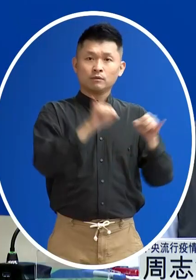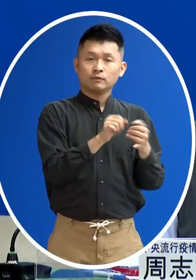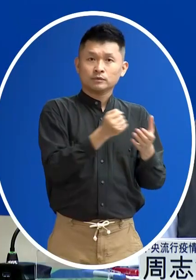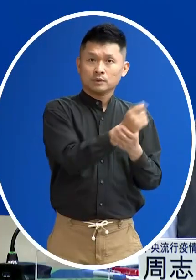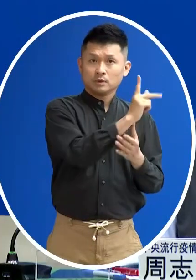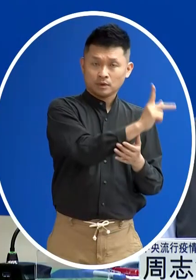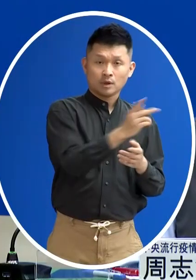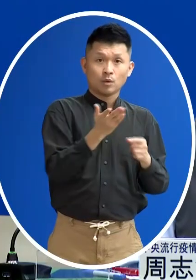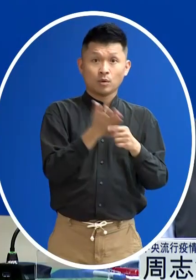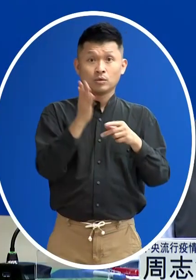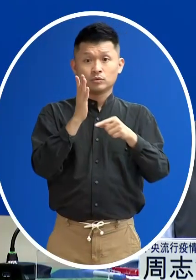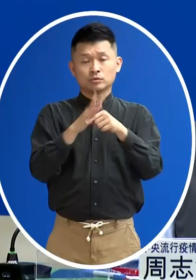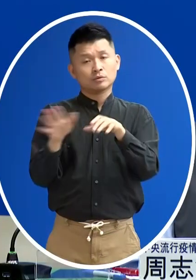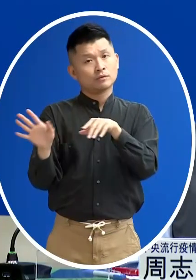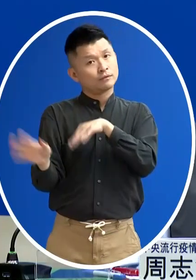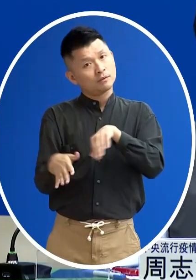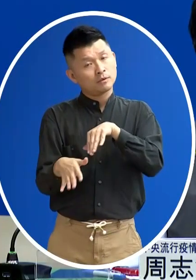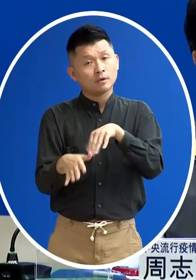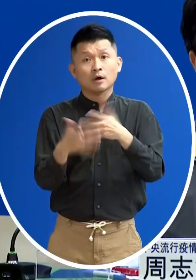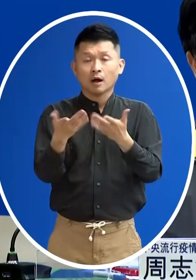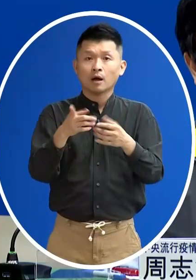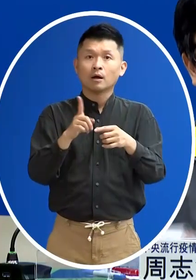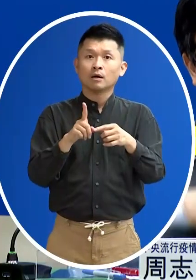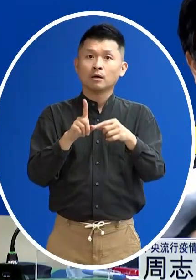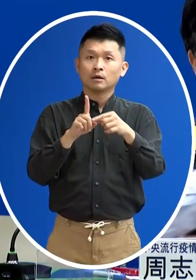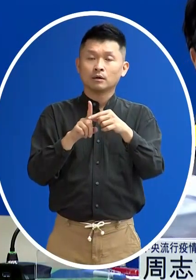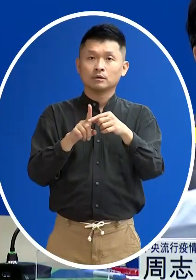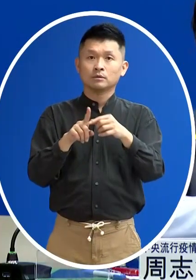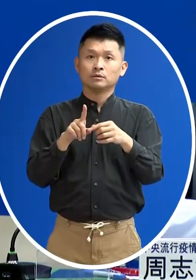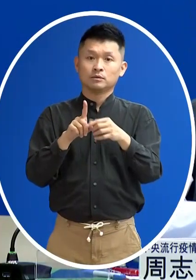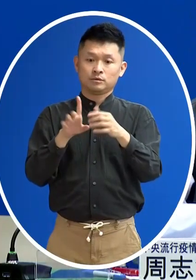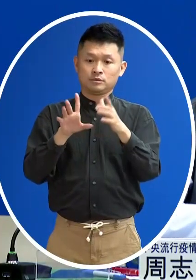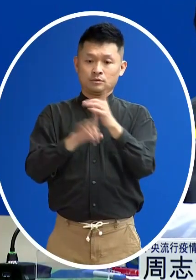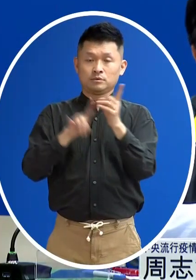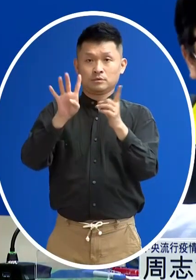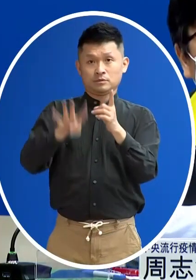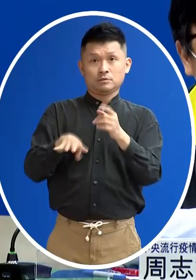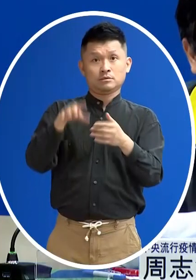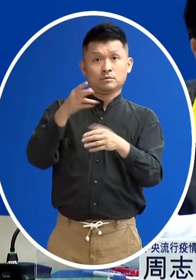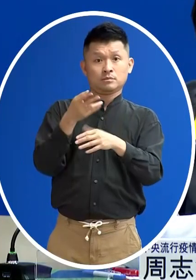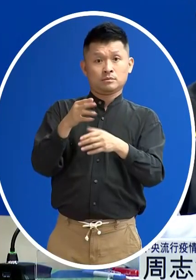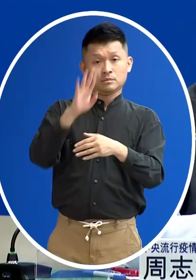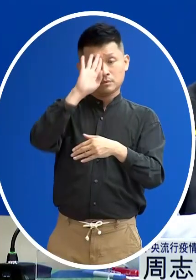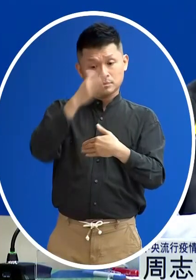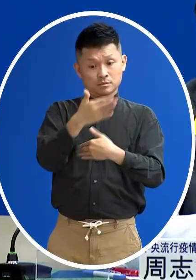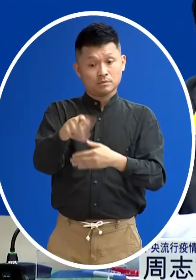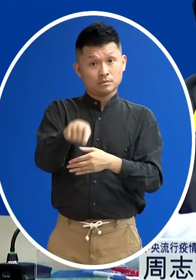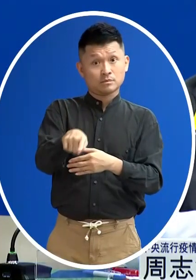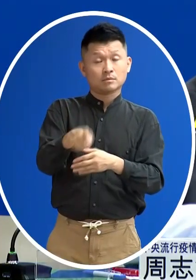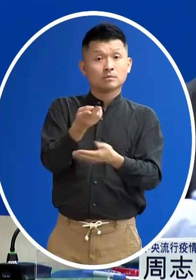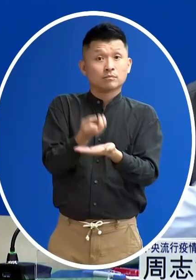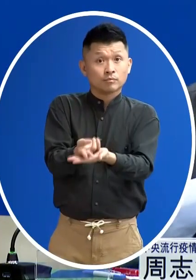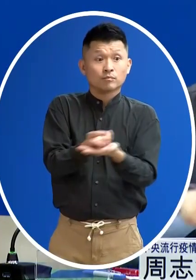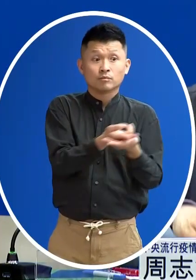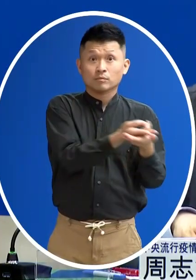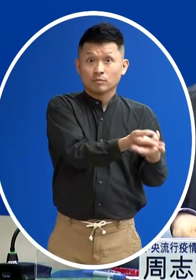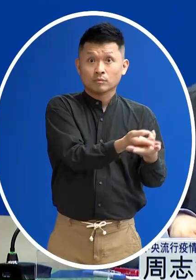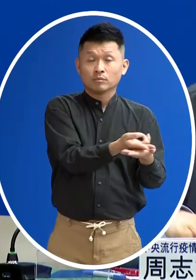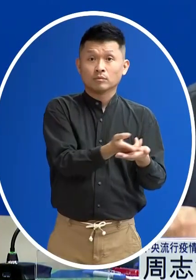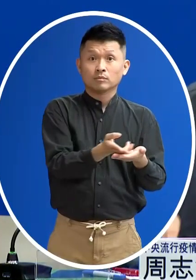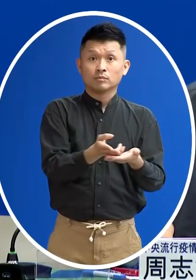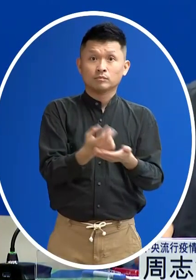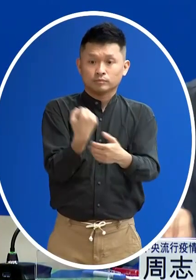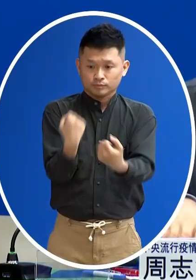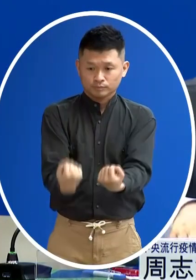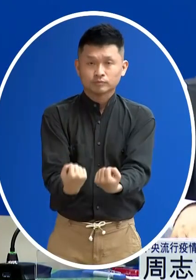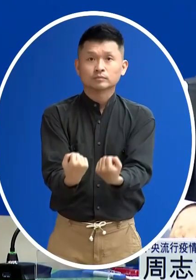风的关系住在神经科病房，他可以就地在这个专科病房里面来划定成为这个专责病室的